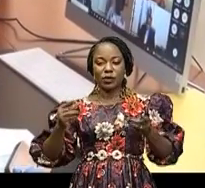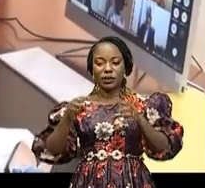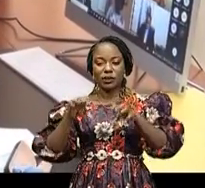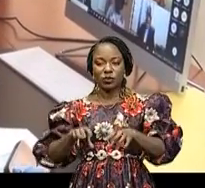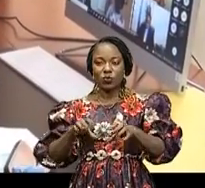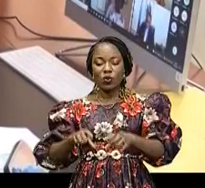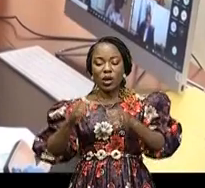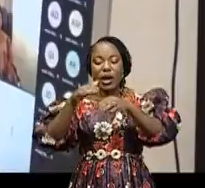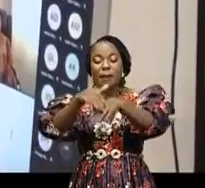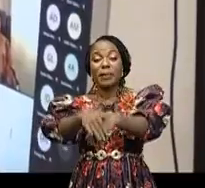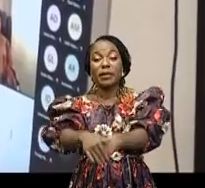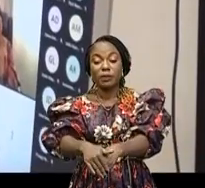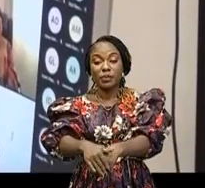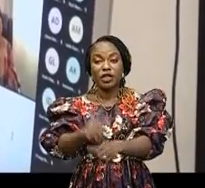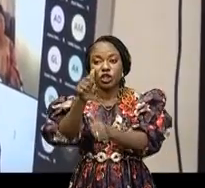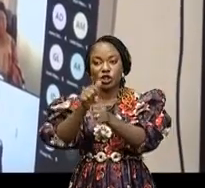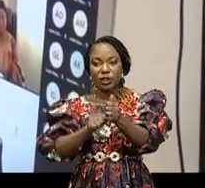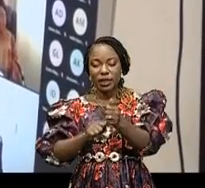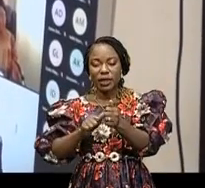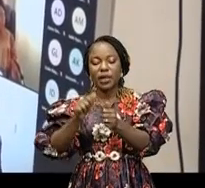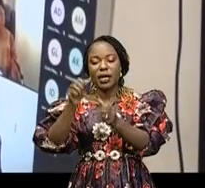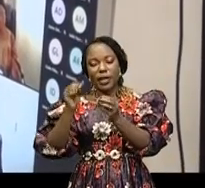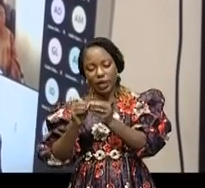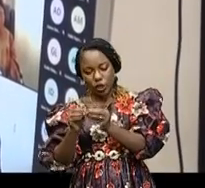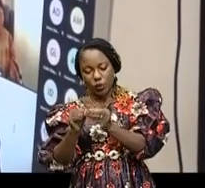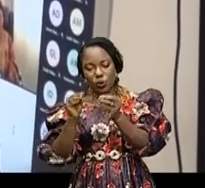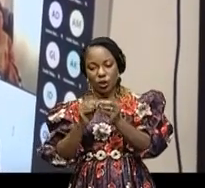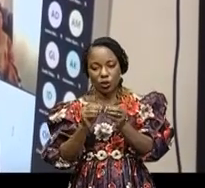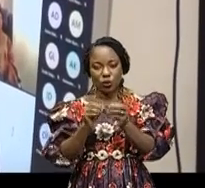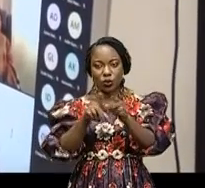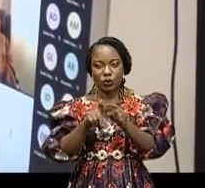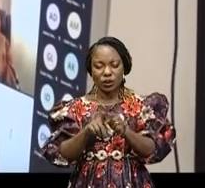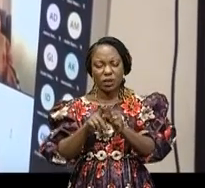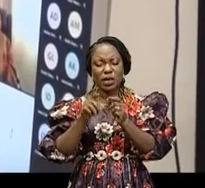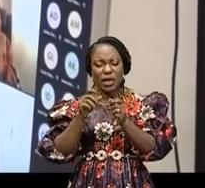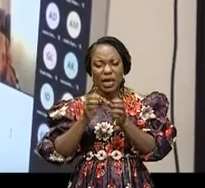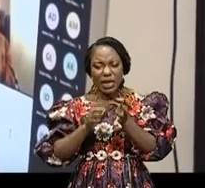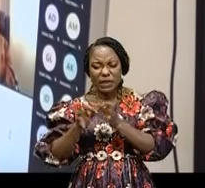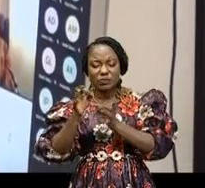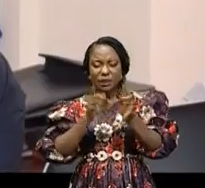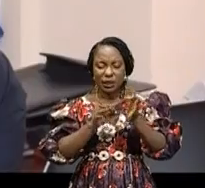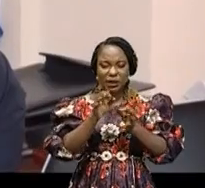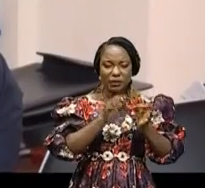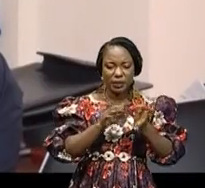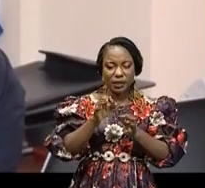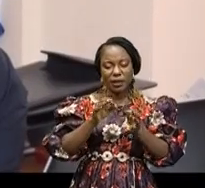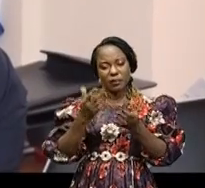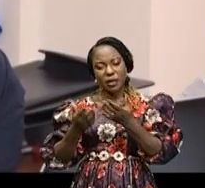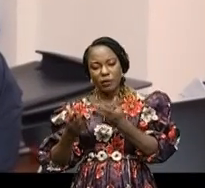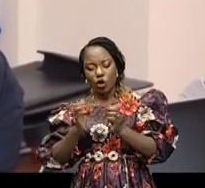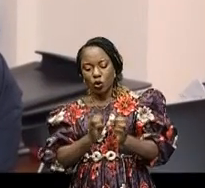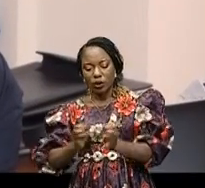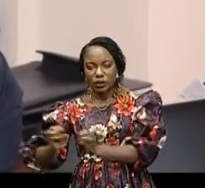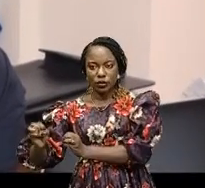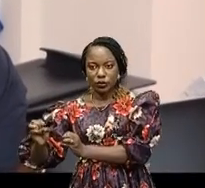travers son ministère. Pour chacun de ces multiples rencontres, il a pris le soin de retracer un bref aperçu sur